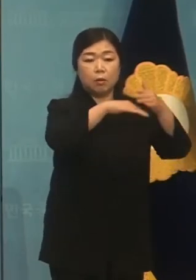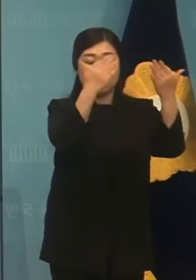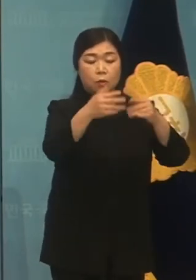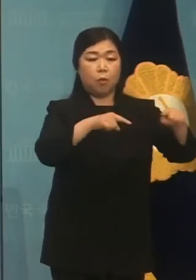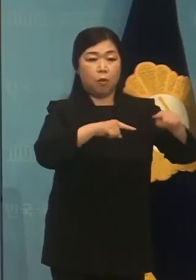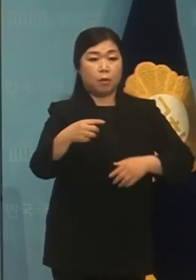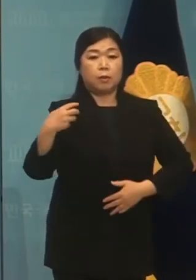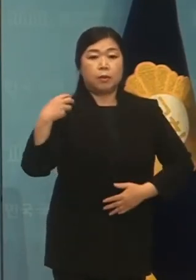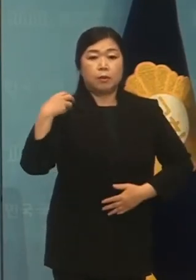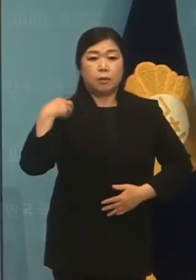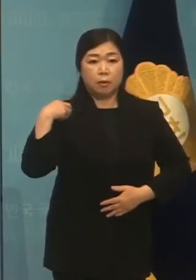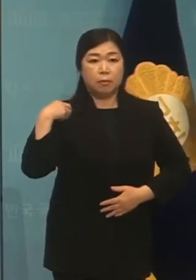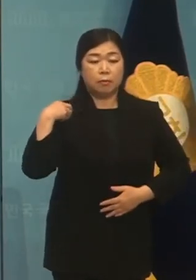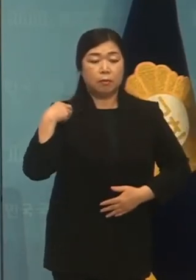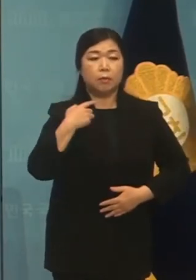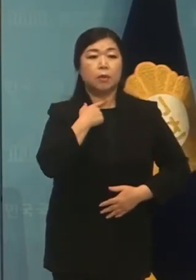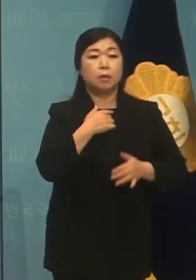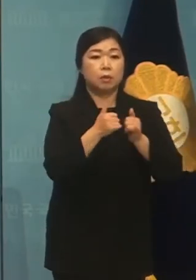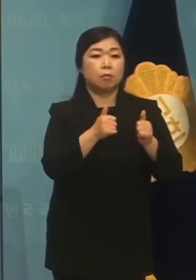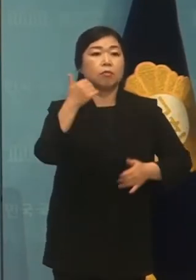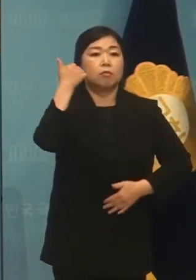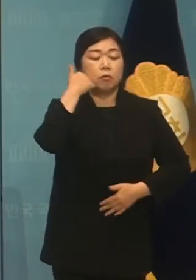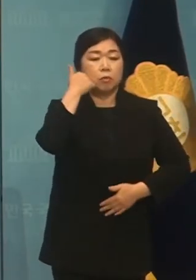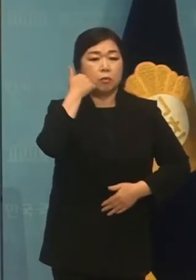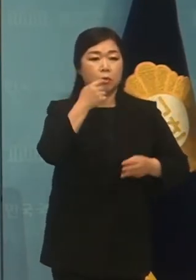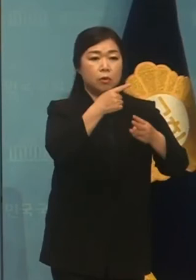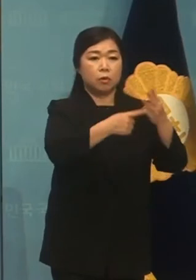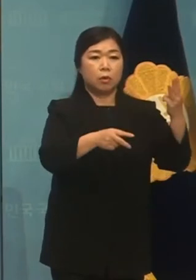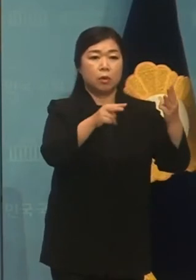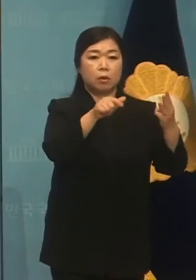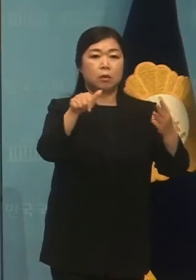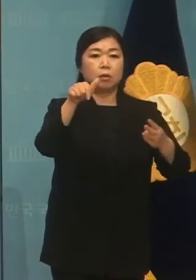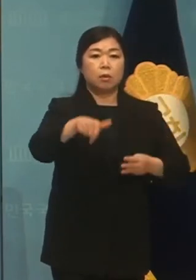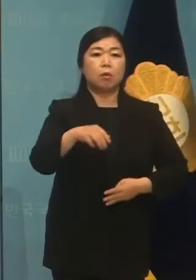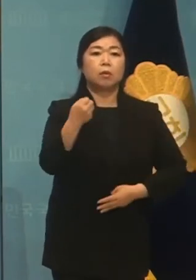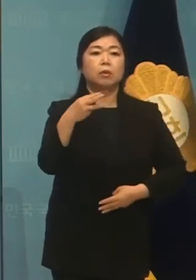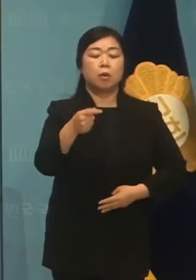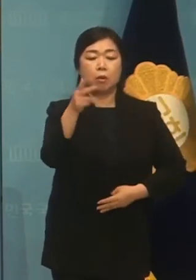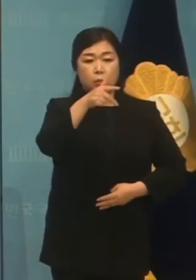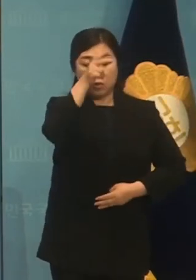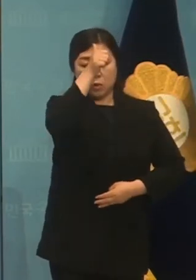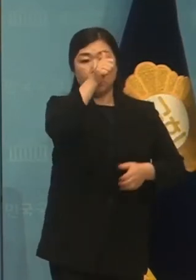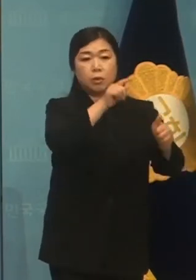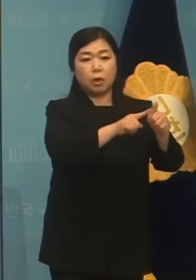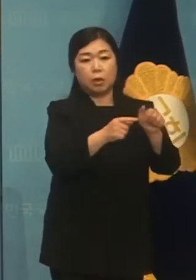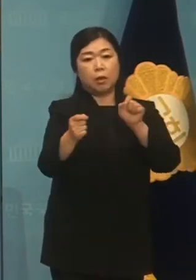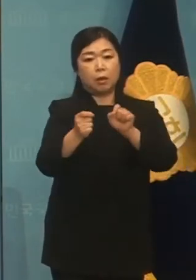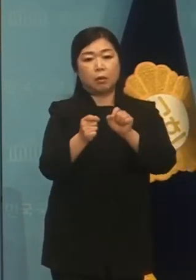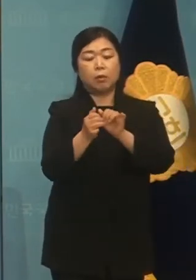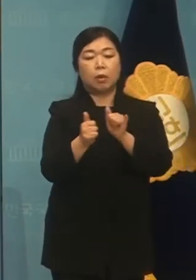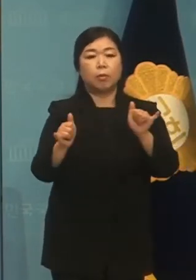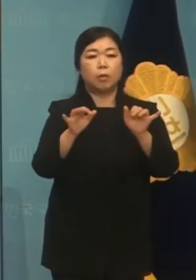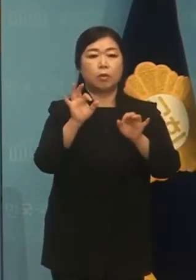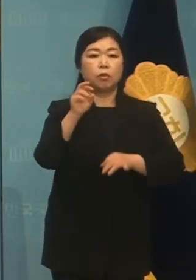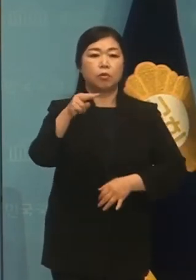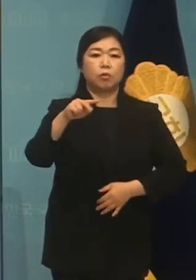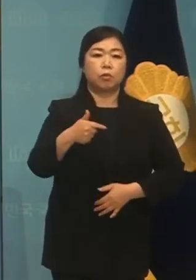총괄을 했던 사람이 윤석열 검찰총장의 측근 중 하나인